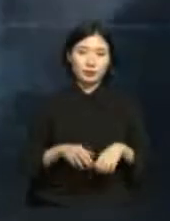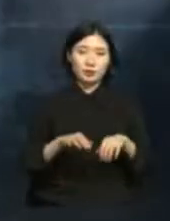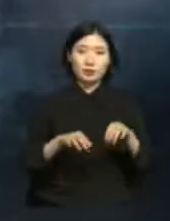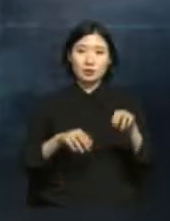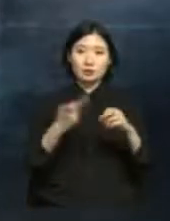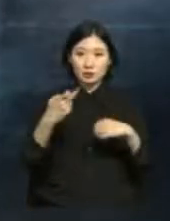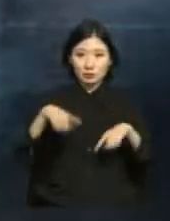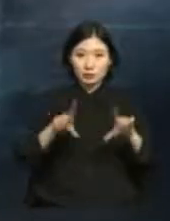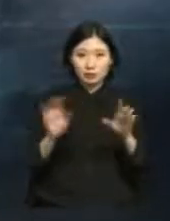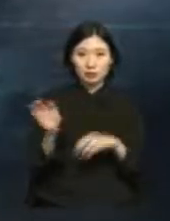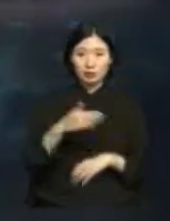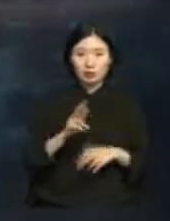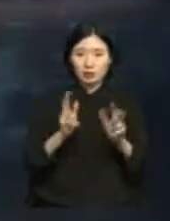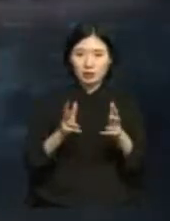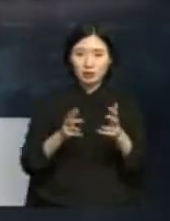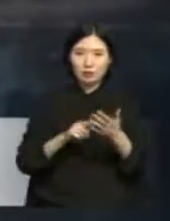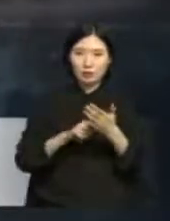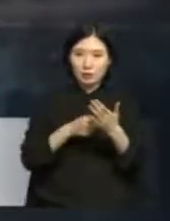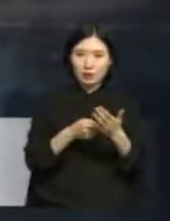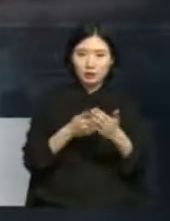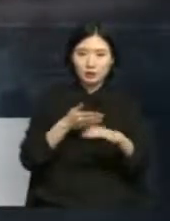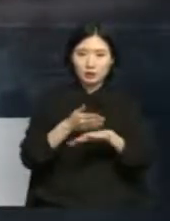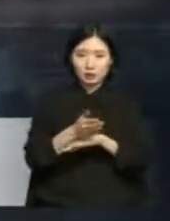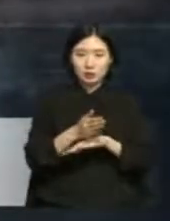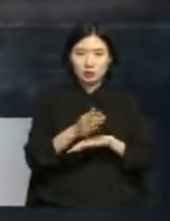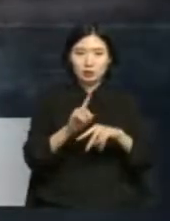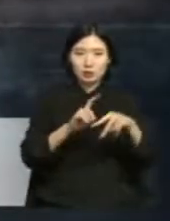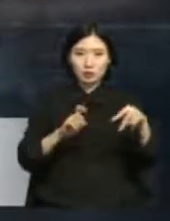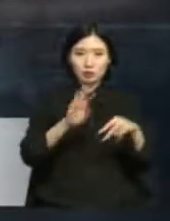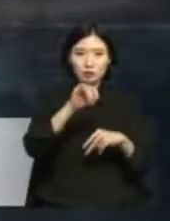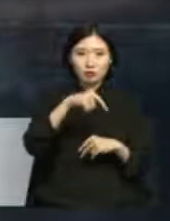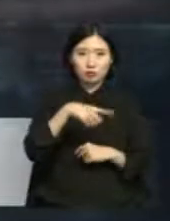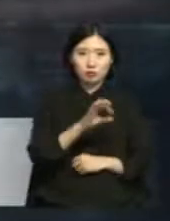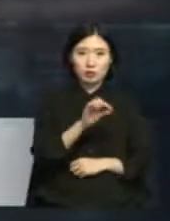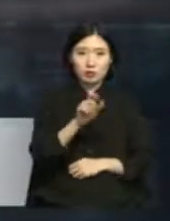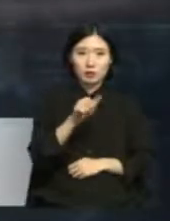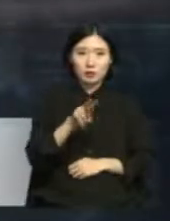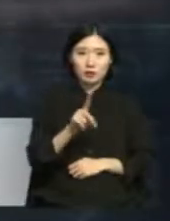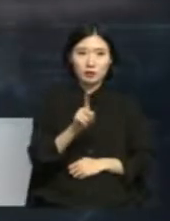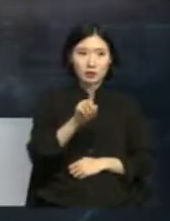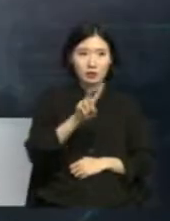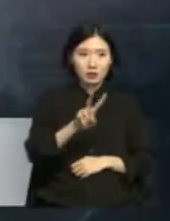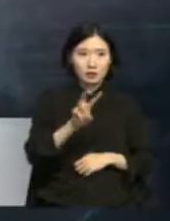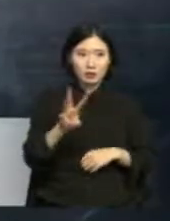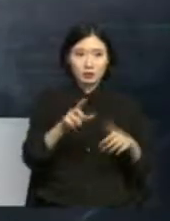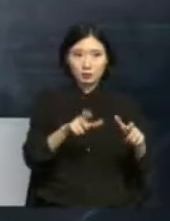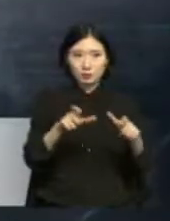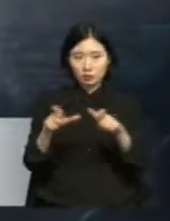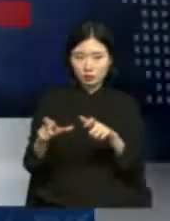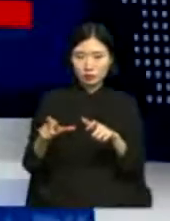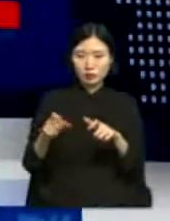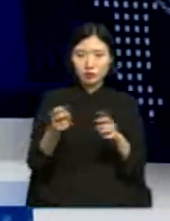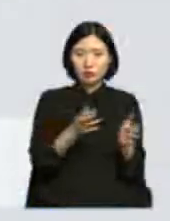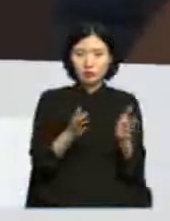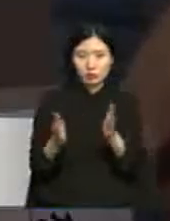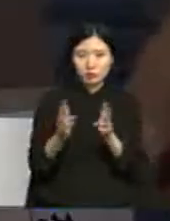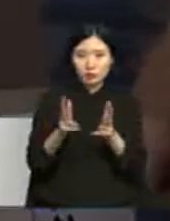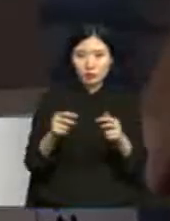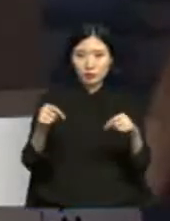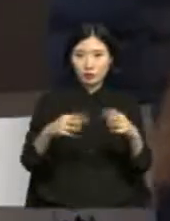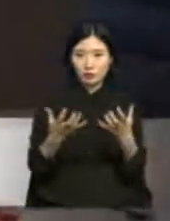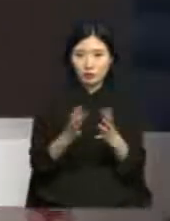오는 12일부터 사업 속도가 더딘 서대문구 북아현 2구역 꽈 3구역 을 대상으로 정비 서편의 체가 운영됩니다